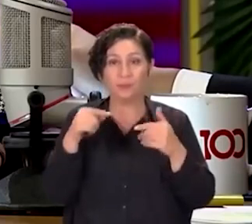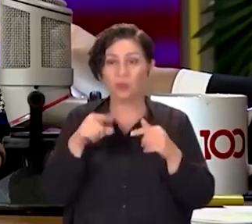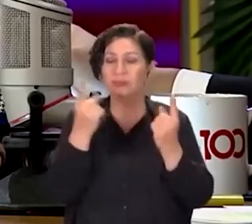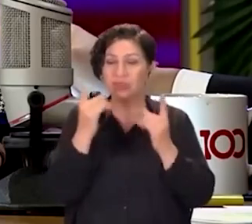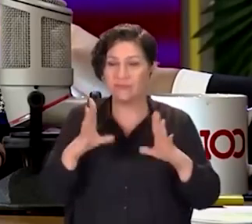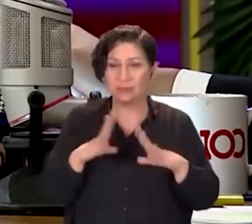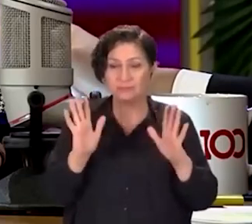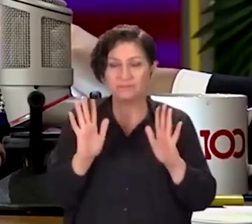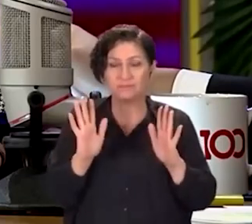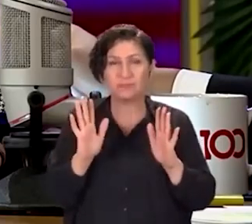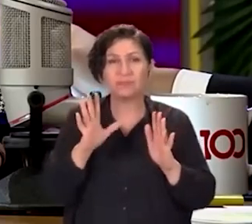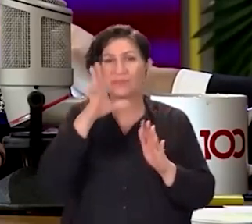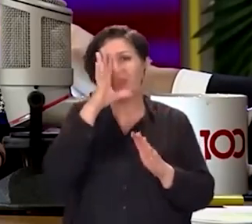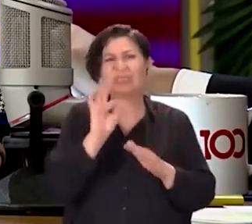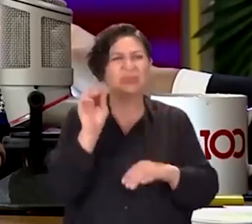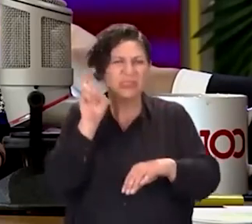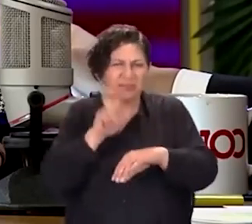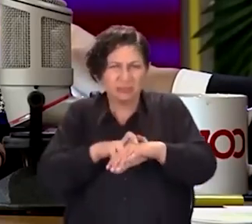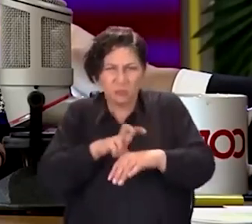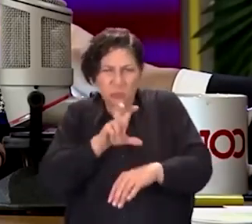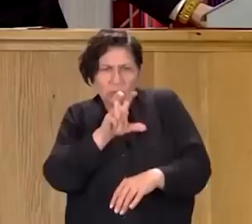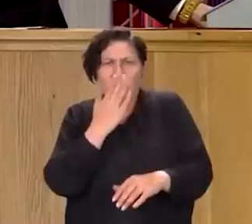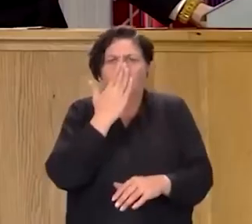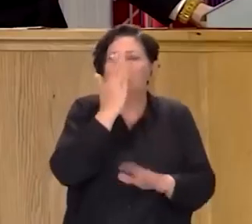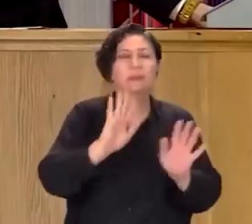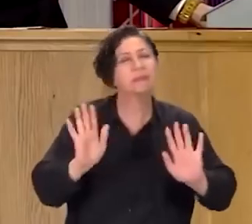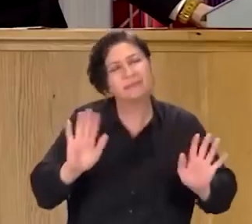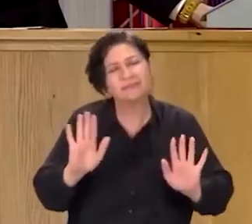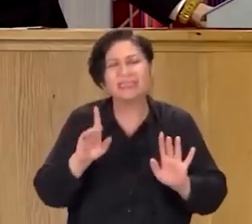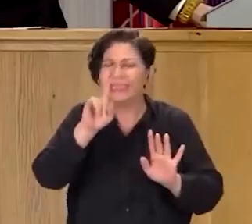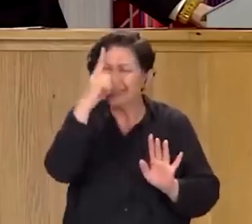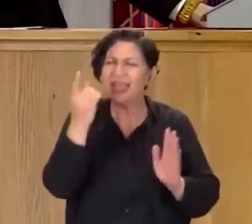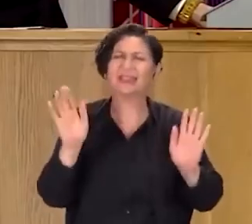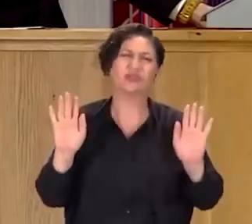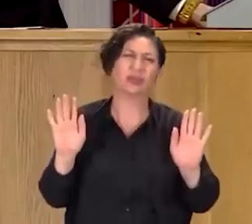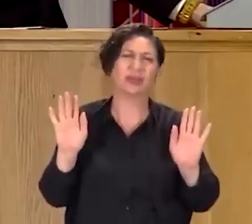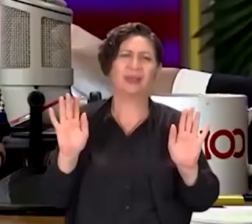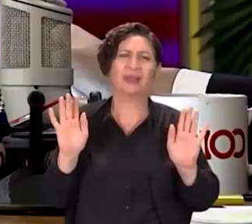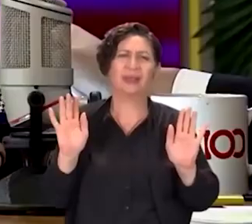Şöyle bir şey var, kimseye kinim de yok. Sadece ve sadece